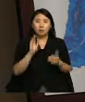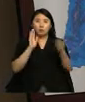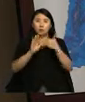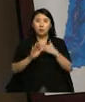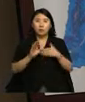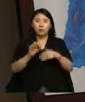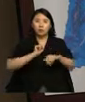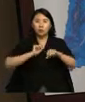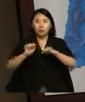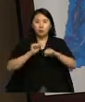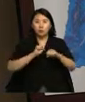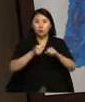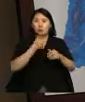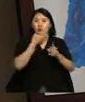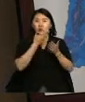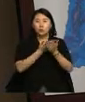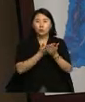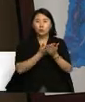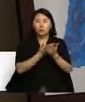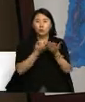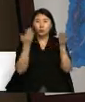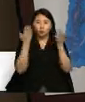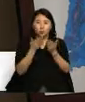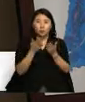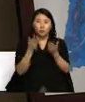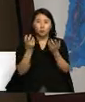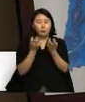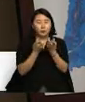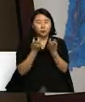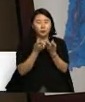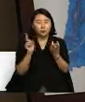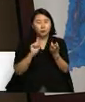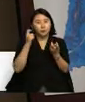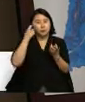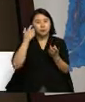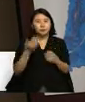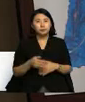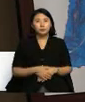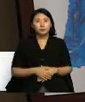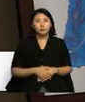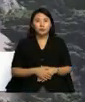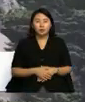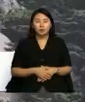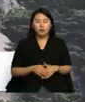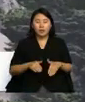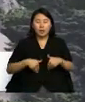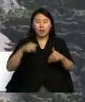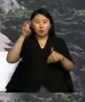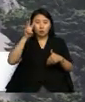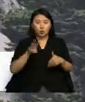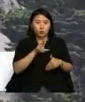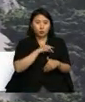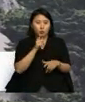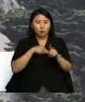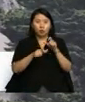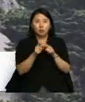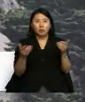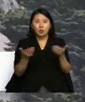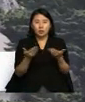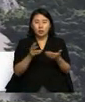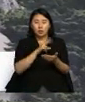후반기 의정활동의 중점 포인트, 활동 방향은 어떻게 될까요? 양주시 의회가 더욱 일하는